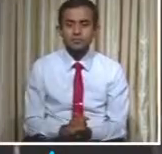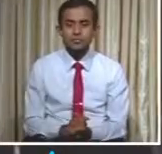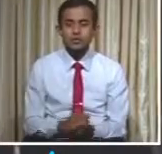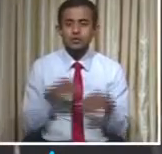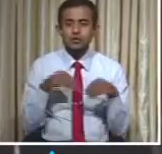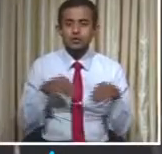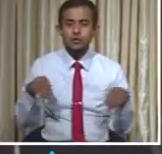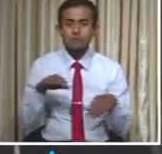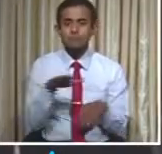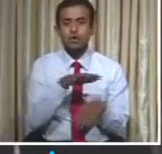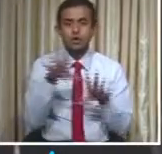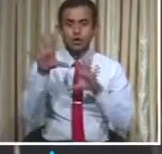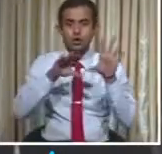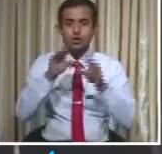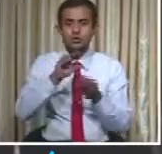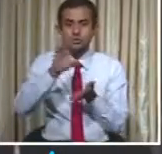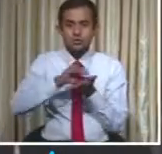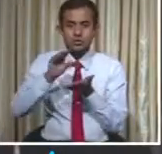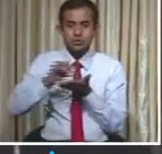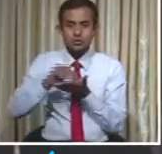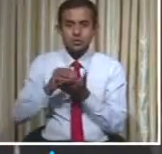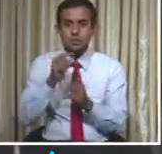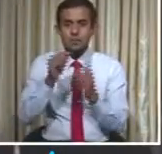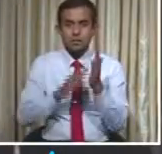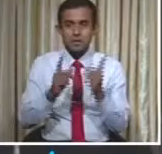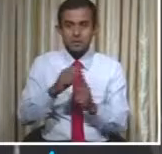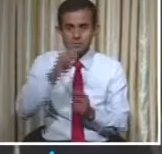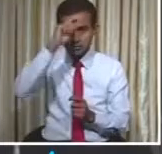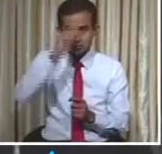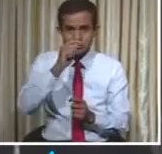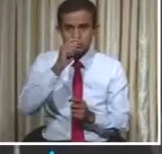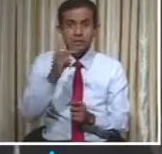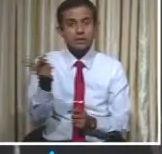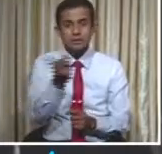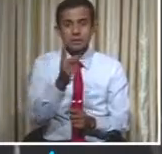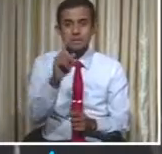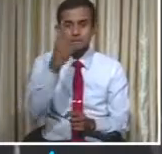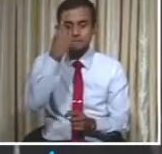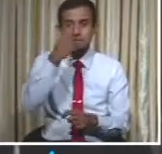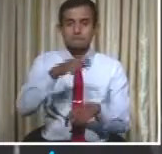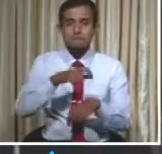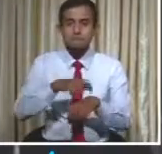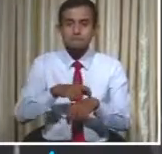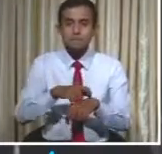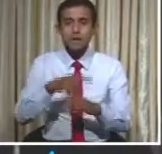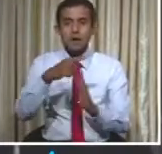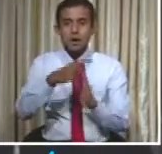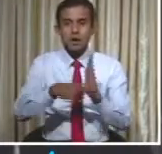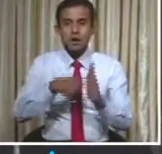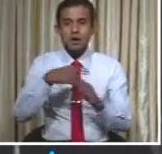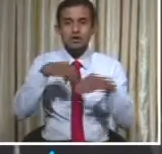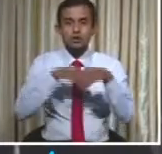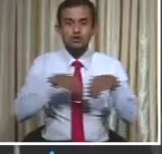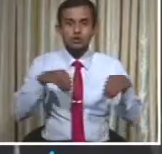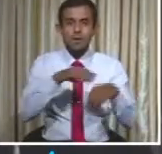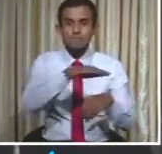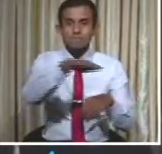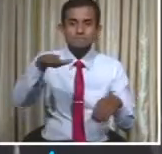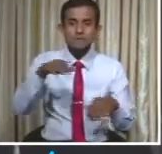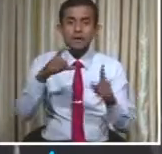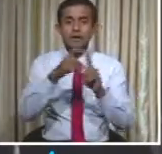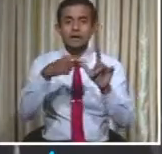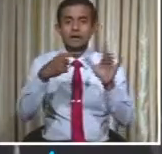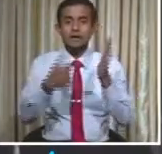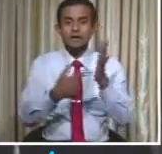කෘෂිකර්ම ශේෂ්ත්‍රයේ දත් එකතු කිරීම පිළිබඳ ගරු මන්ත්‍රීතුමා පළවෙනි වතාවට ලංකාවේ කෘෂිකර්ම ශේෂ්ත්‍රයේ ඩේටාබේස්